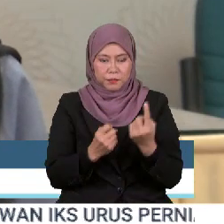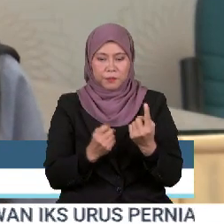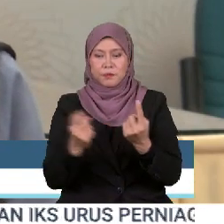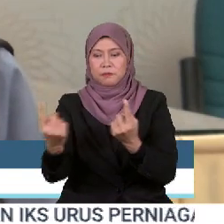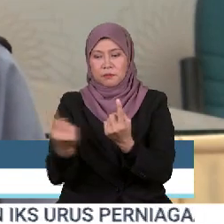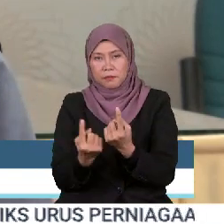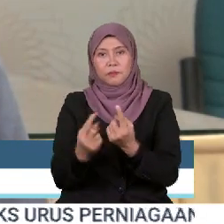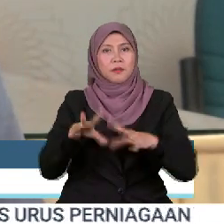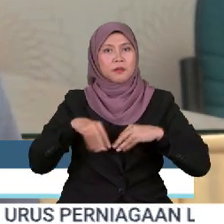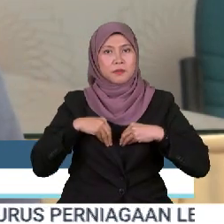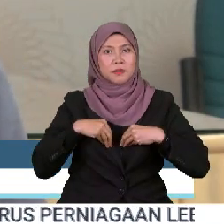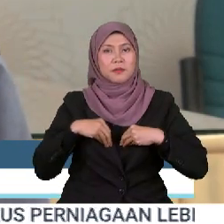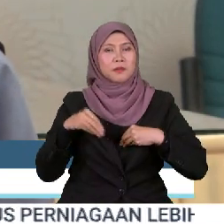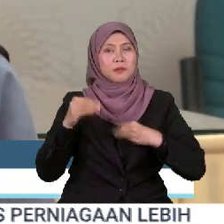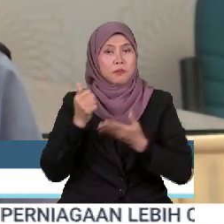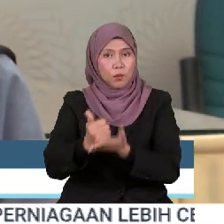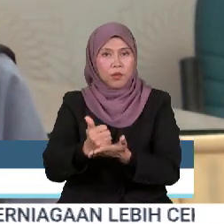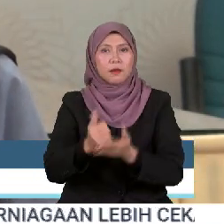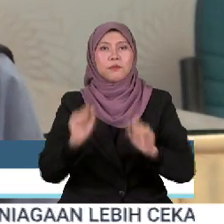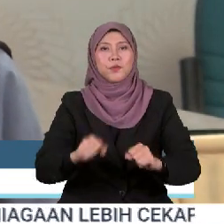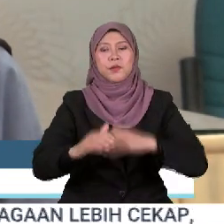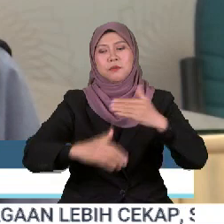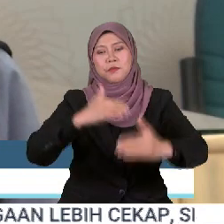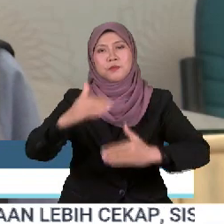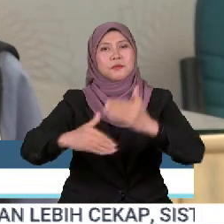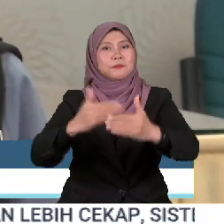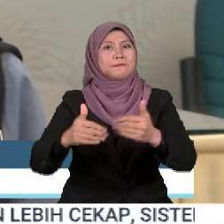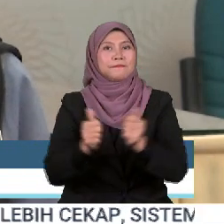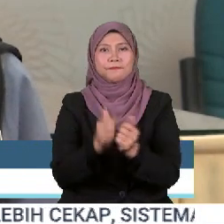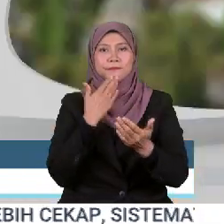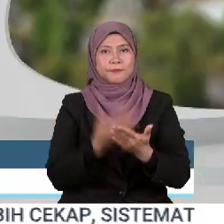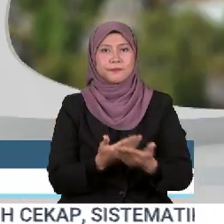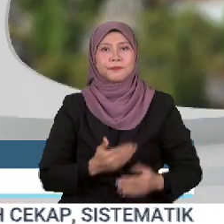penerima itu kita dapat menjalankan proses ini dengan baik